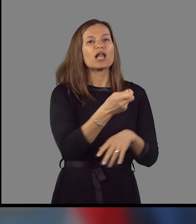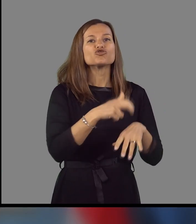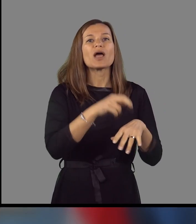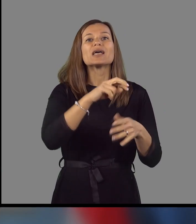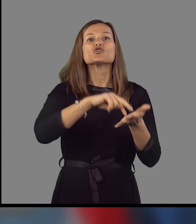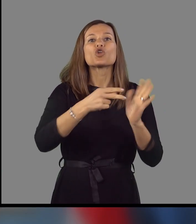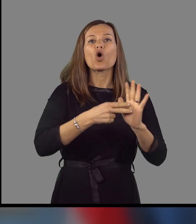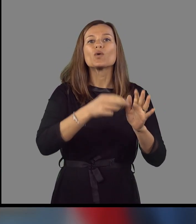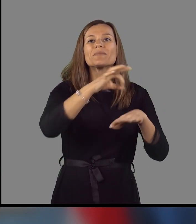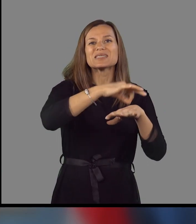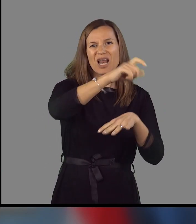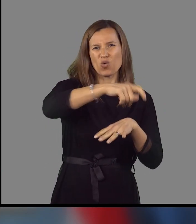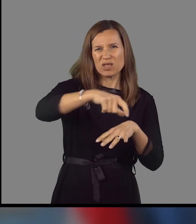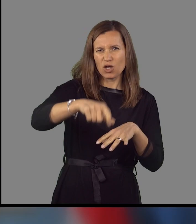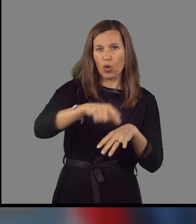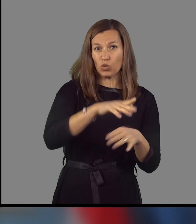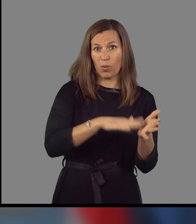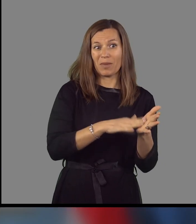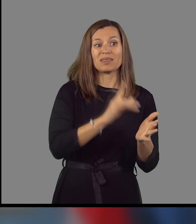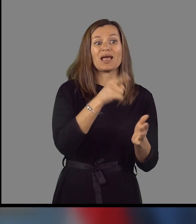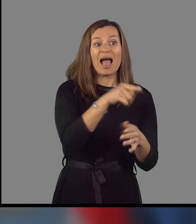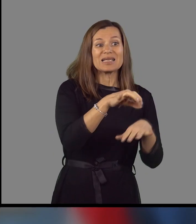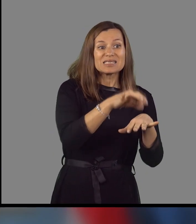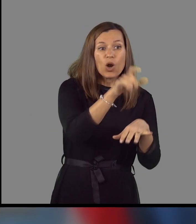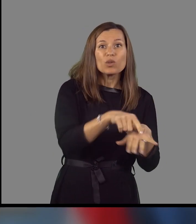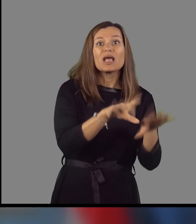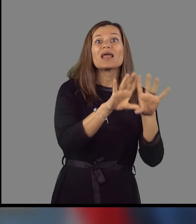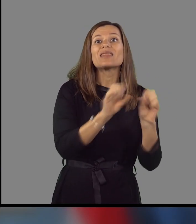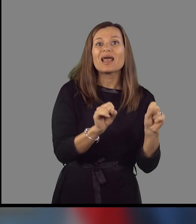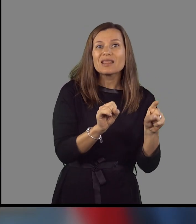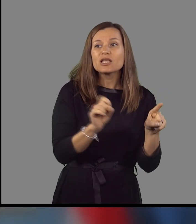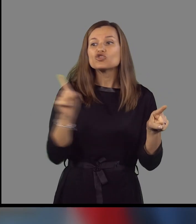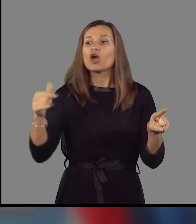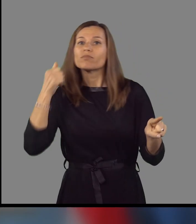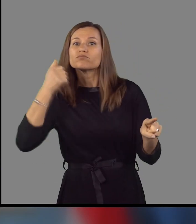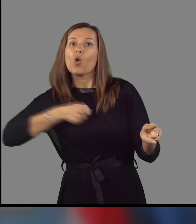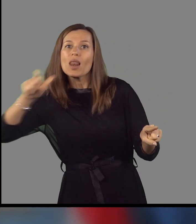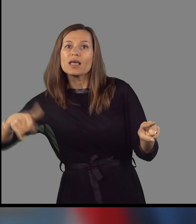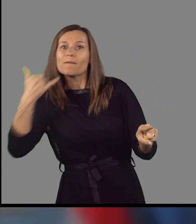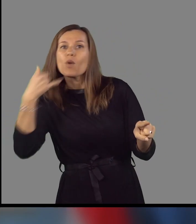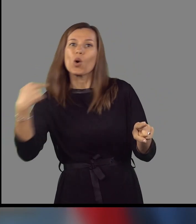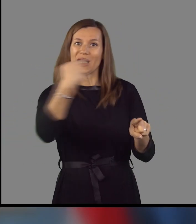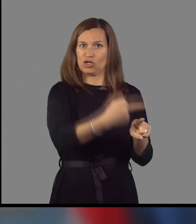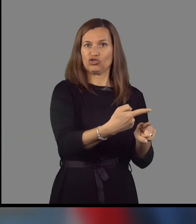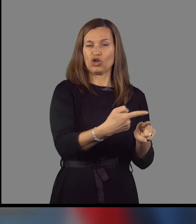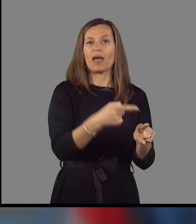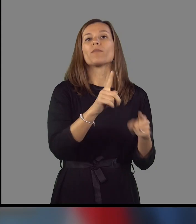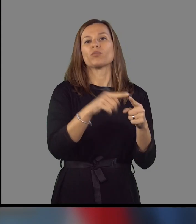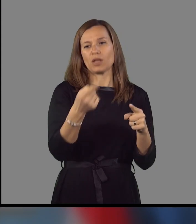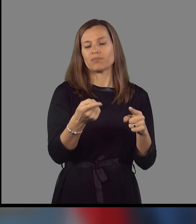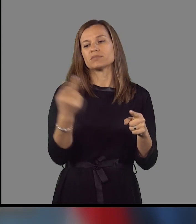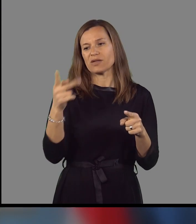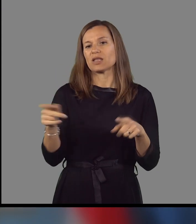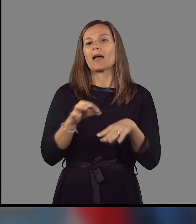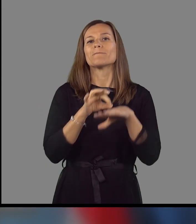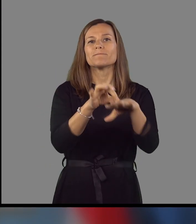kako zdravnik tega bolnika, ki ga pokliče, potem pošlje na vstopno točko, kjer je pravzaprav mu odvzet bris